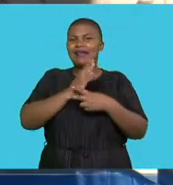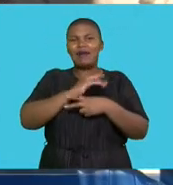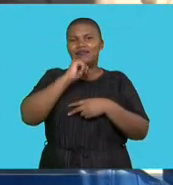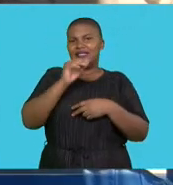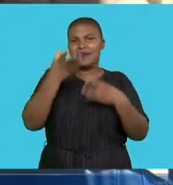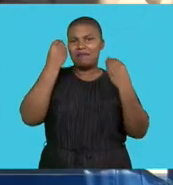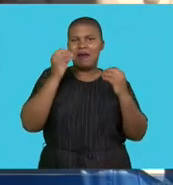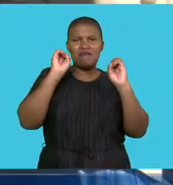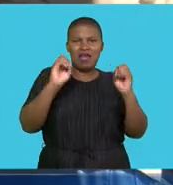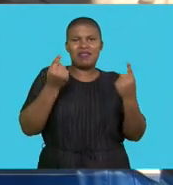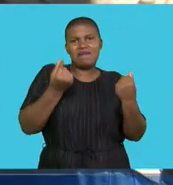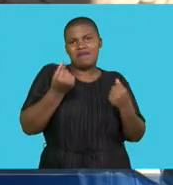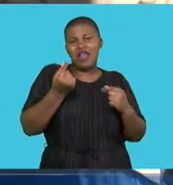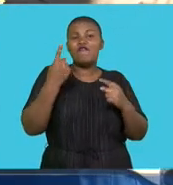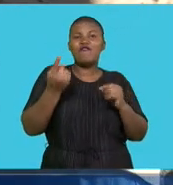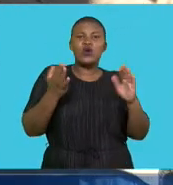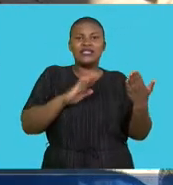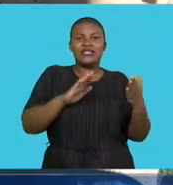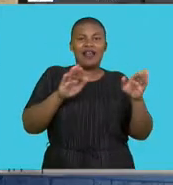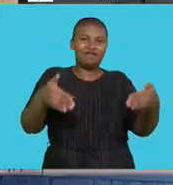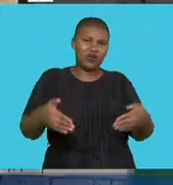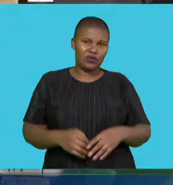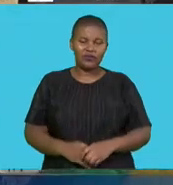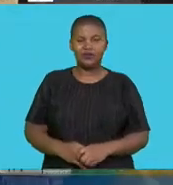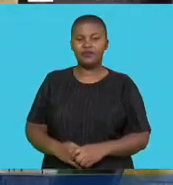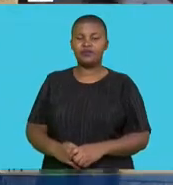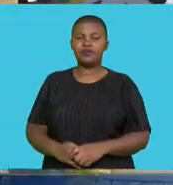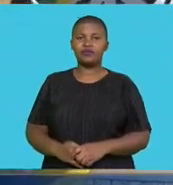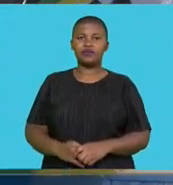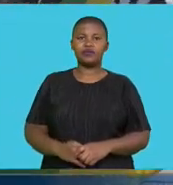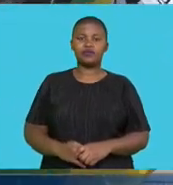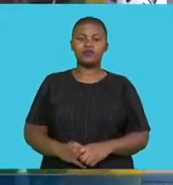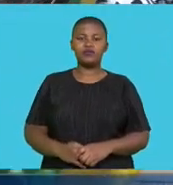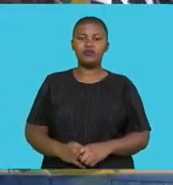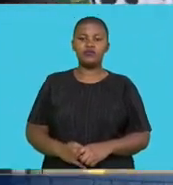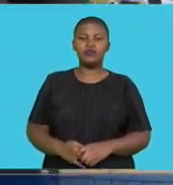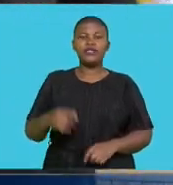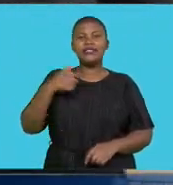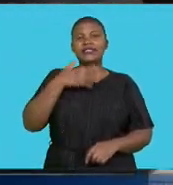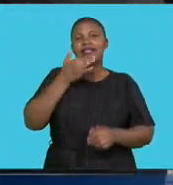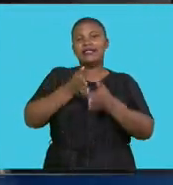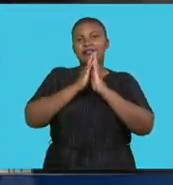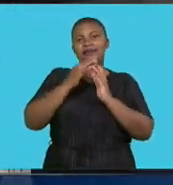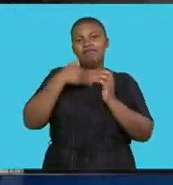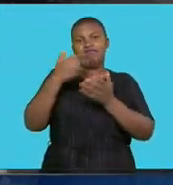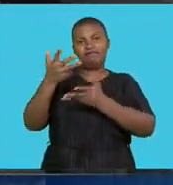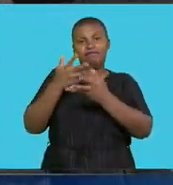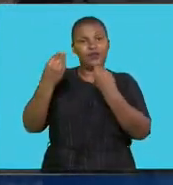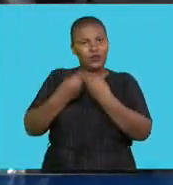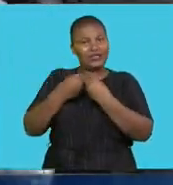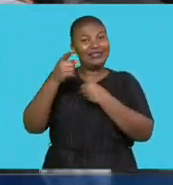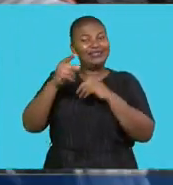ngisho indibilishi ngokwedlula kwezihlobo zabo emhlabeni. Sicela ukuthi sikhulumisane nabo nga this investigation yokuthi